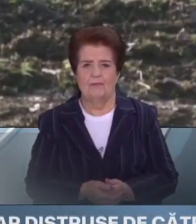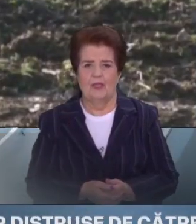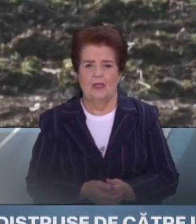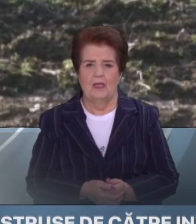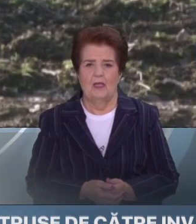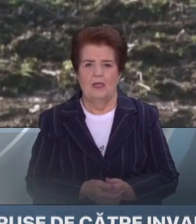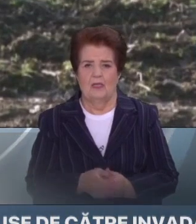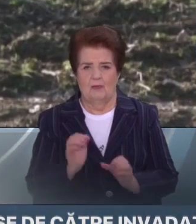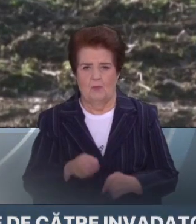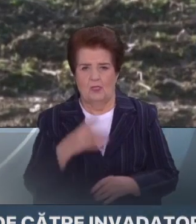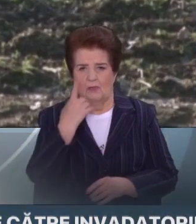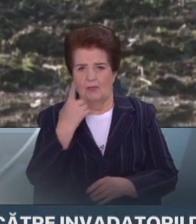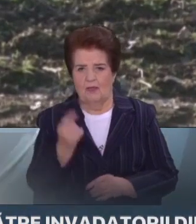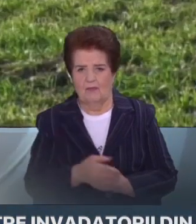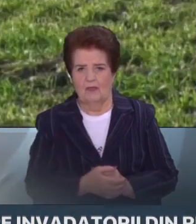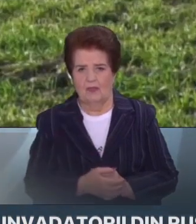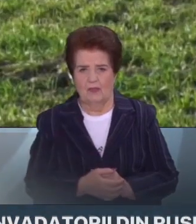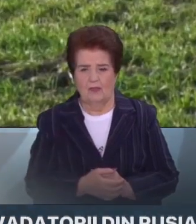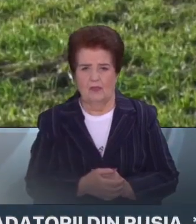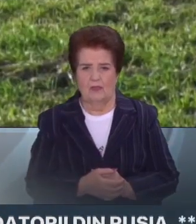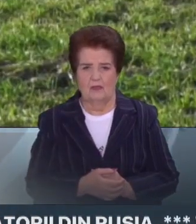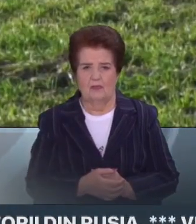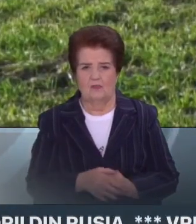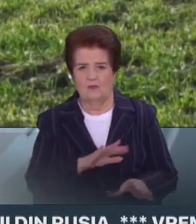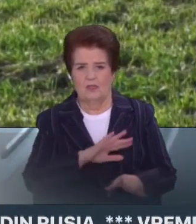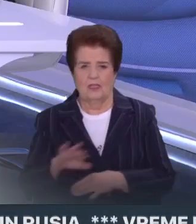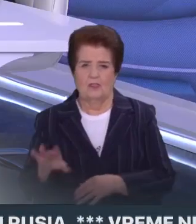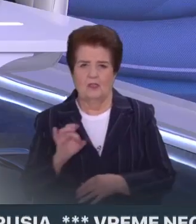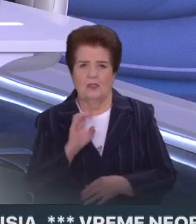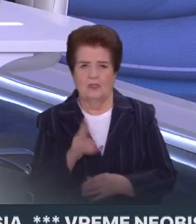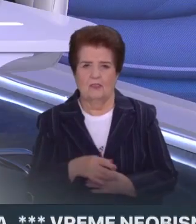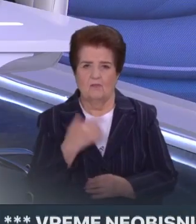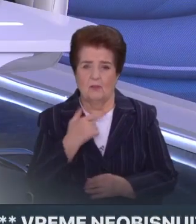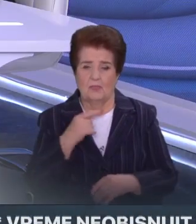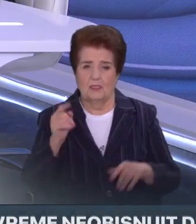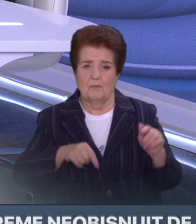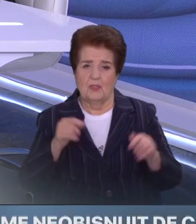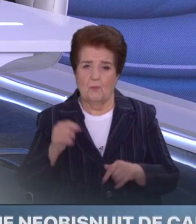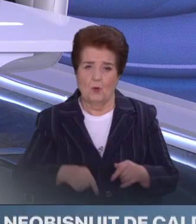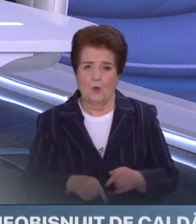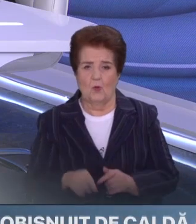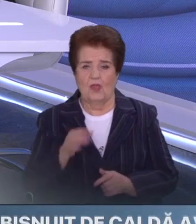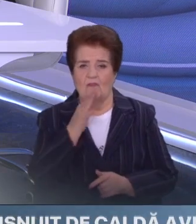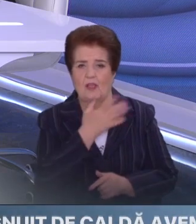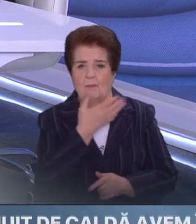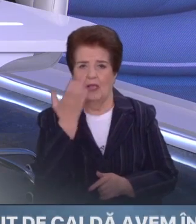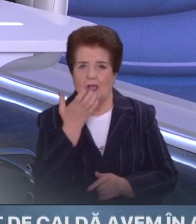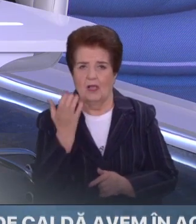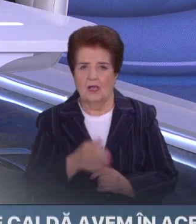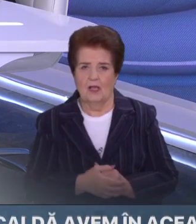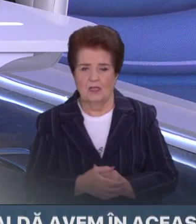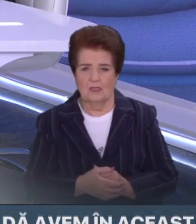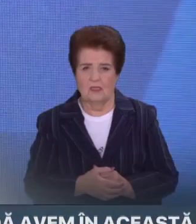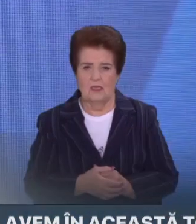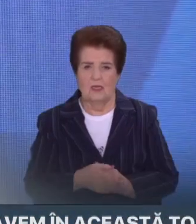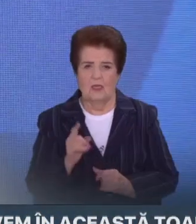își vor reveni și vom avea un an agricol pe potrivă. Vorbisem de ploi, vorbisem de vreme caldă. Ziceți-ne, vă rog frumos, pe